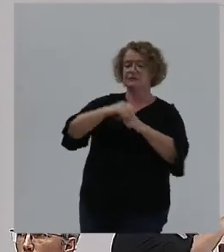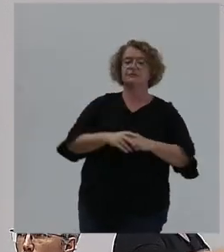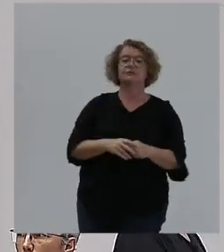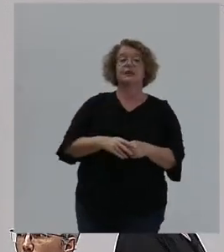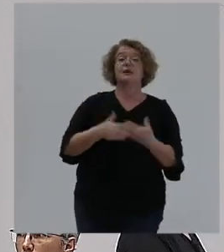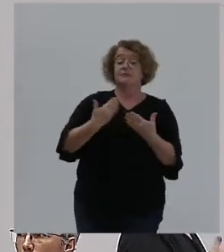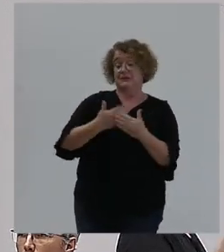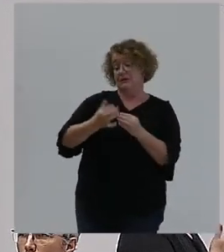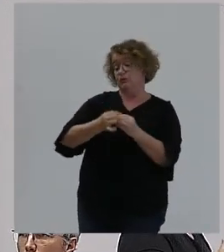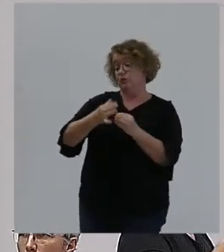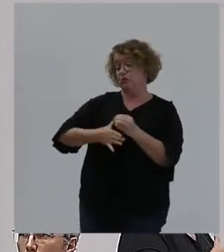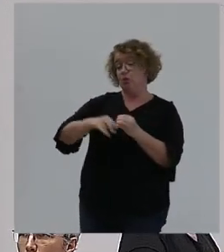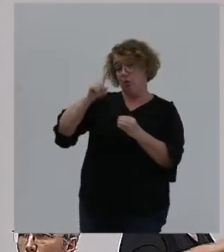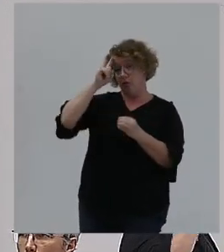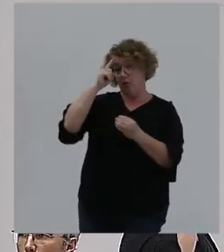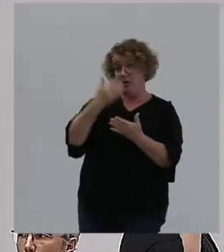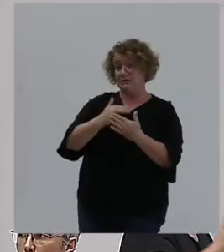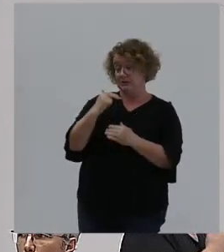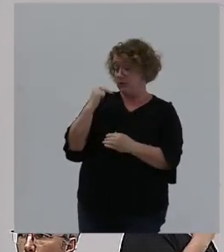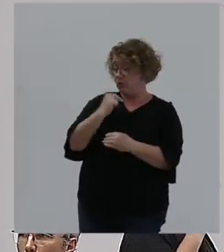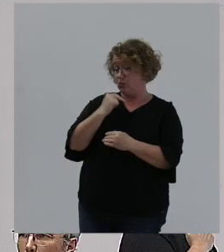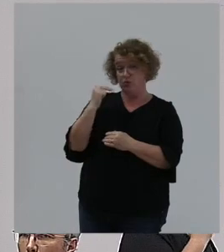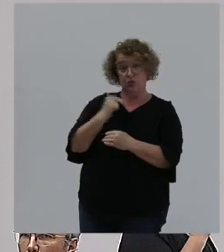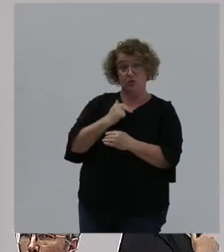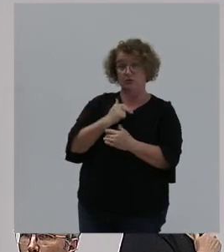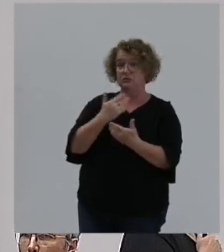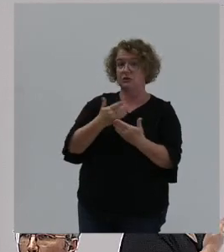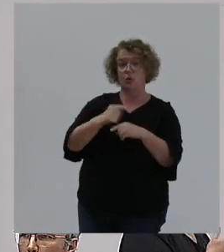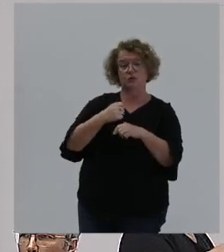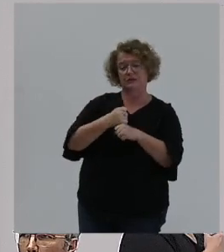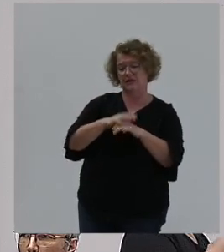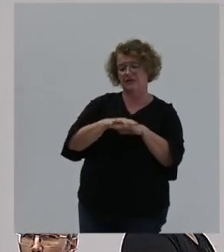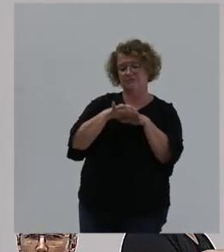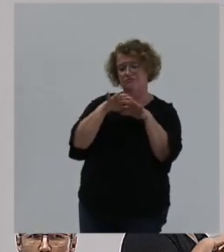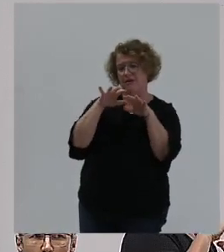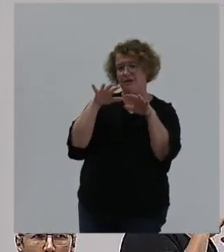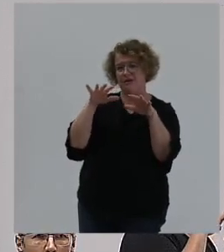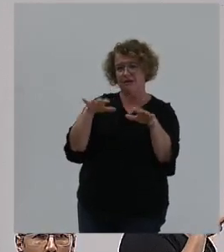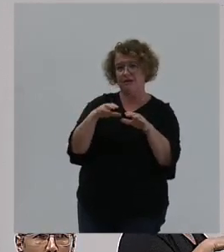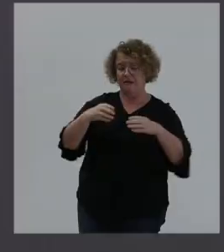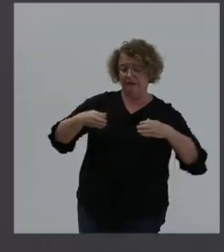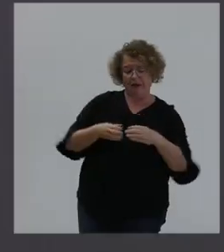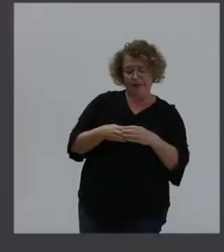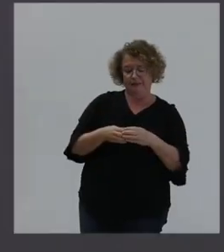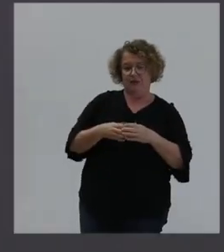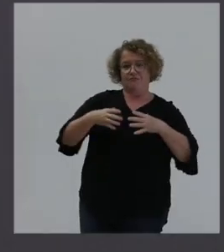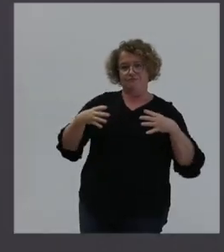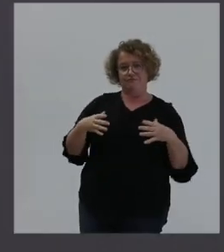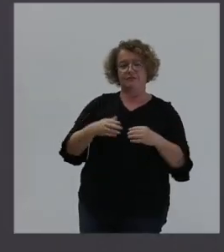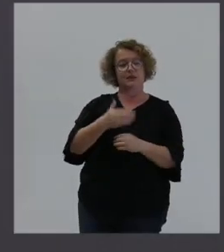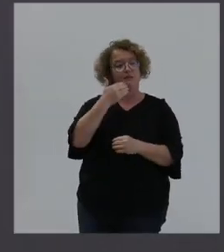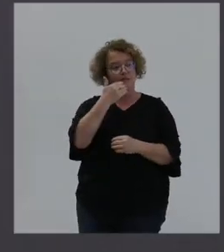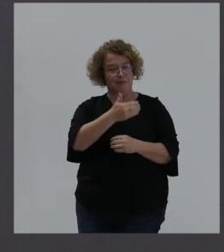pour répondre à l'urgence et à la quantité de travail importante que nous avons devant nous.